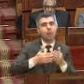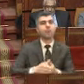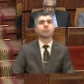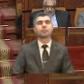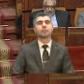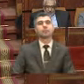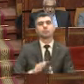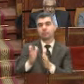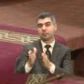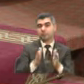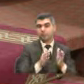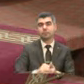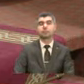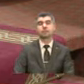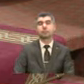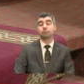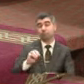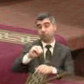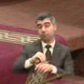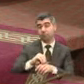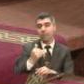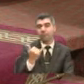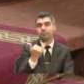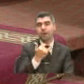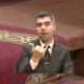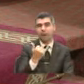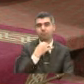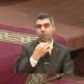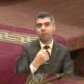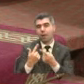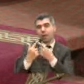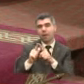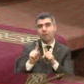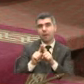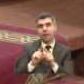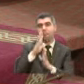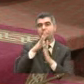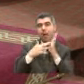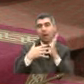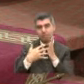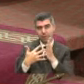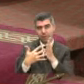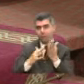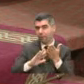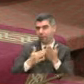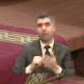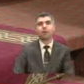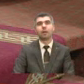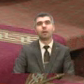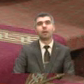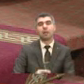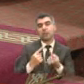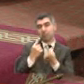طبعا تنركزوا على واحد النقطه، خاصها تكون حكامه البرامج الخيم. هاد الحكامه تقريبا